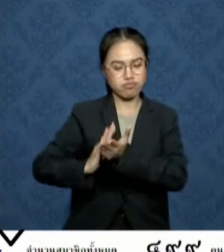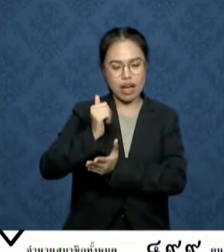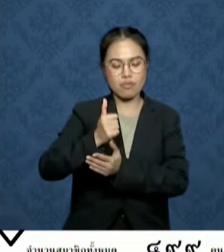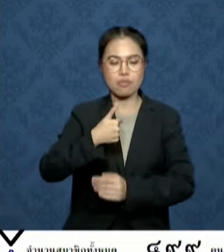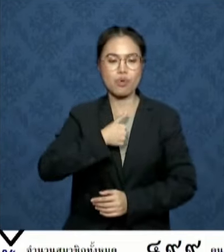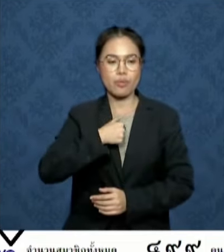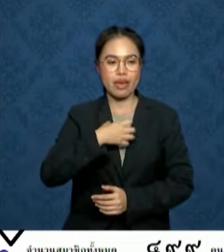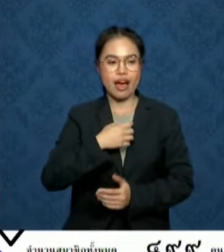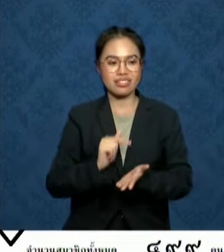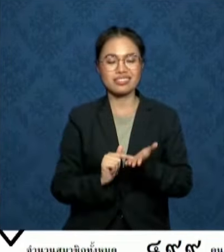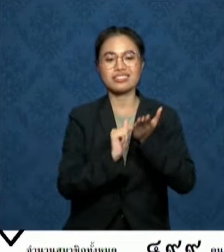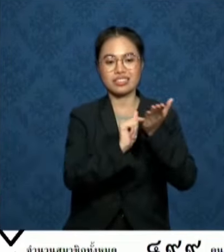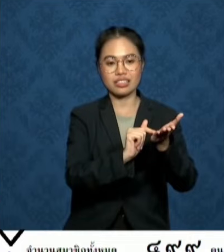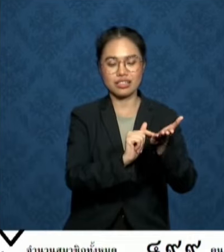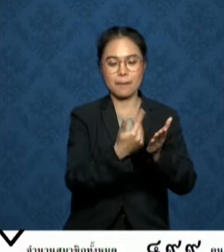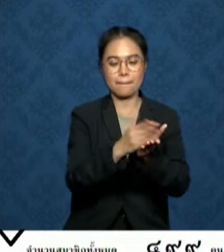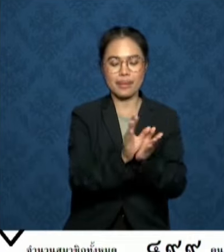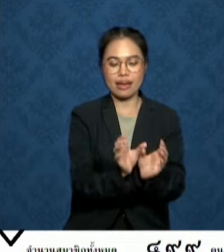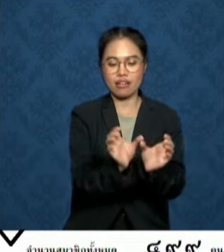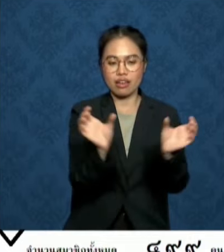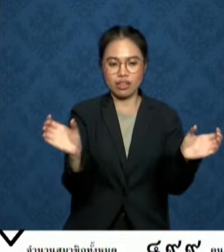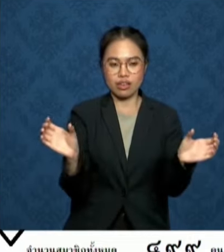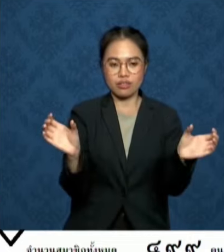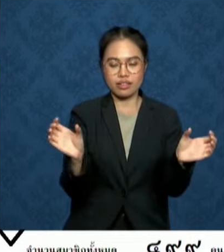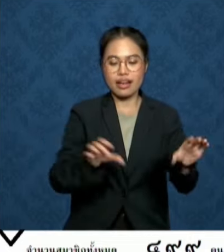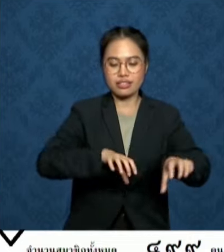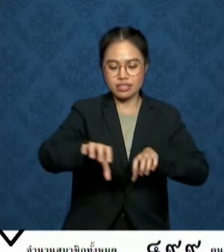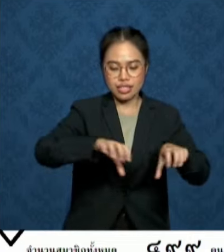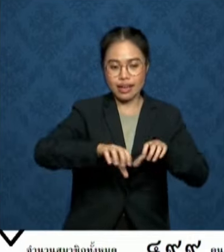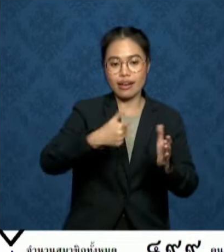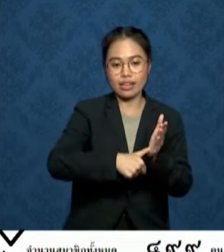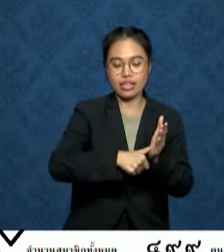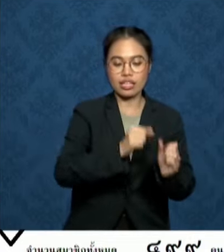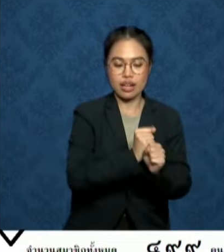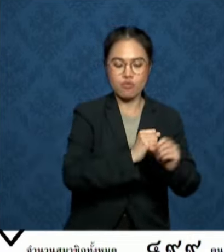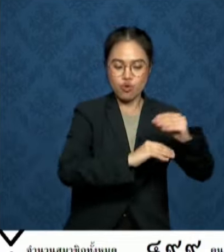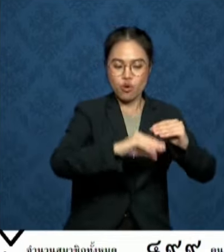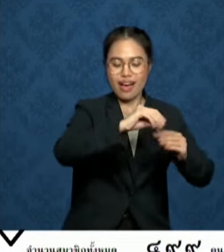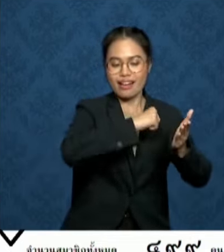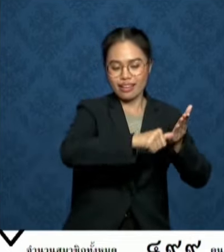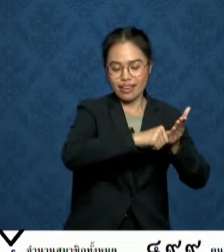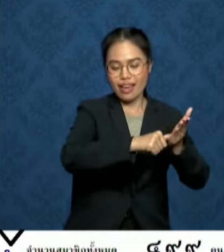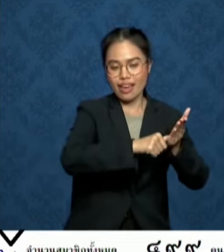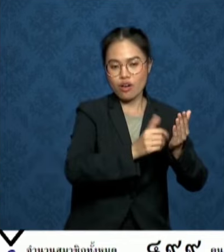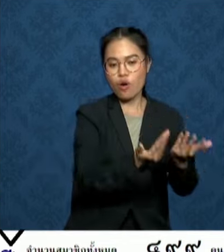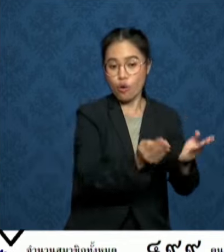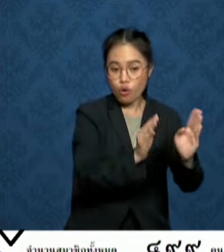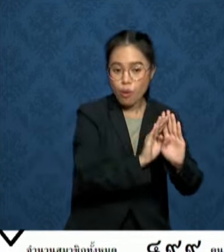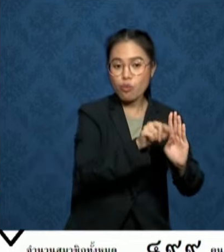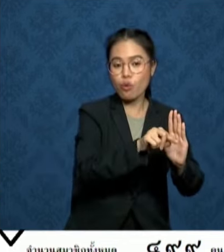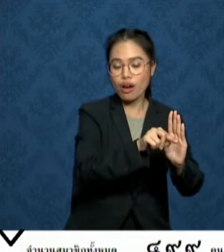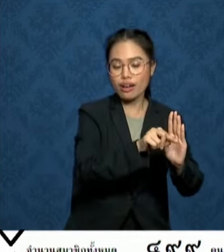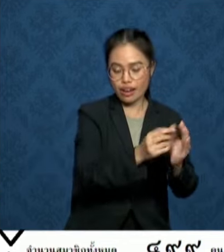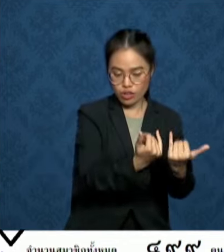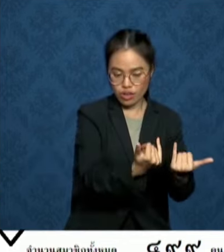จงขอเสนอให้แยกหมวดงบประมาณออกมาใหชดเจนว่าส่นไหนเป็การทำโครงการแ้นี่ครัวเรือนใปัจุบันส่วไหนเป็นการ